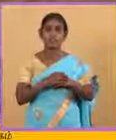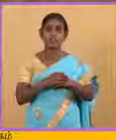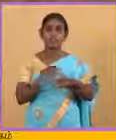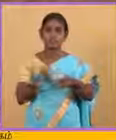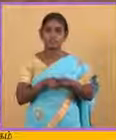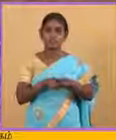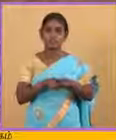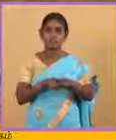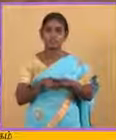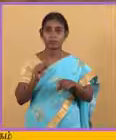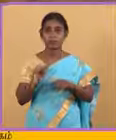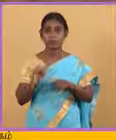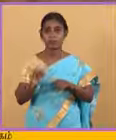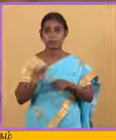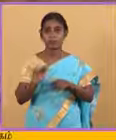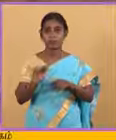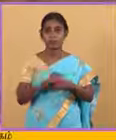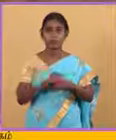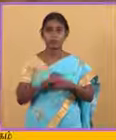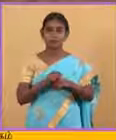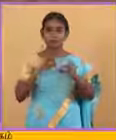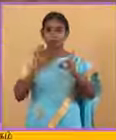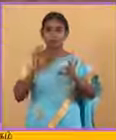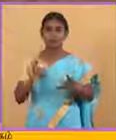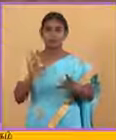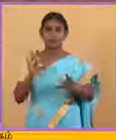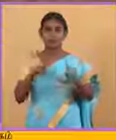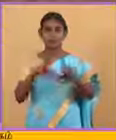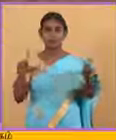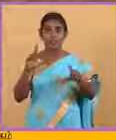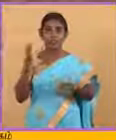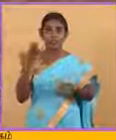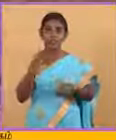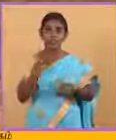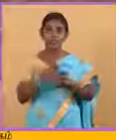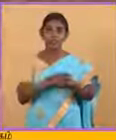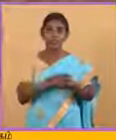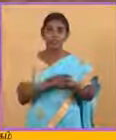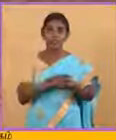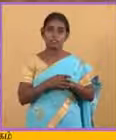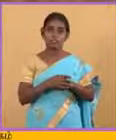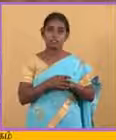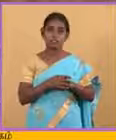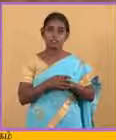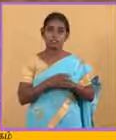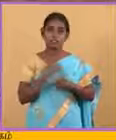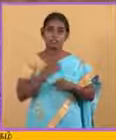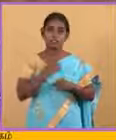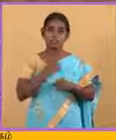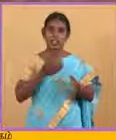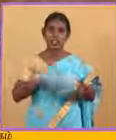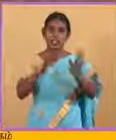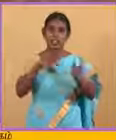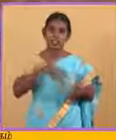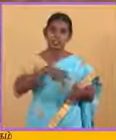செறிந்த மொழி அப்படின்னு சொல்கிறாரு. அப்போ செறிந்த மொழின்னு சொல்லிட்டு சொல்கிறாரு. அவர் ஒரு கதையை அவர் சொல்கிறாரு. நான் சாலையில் நடந்து போய்கிட்டு இருந்தேன்,